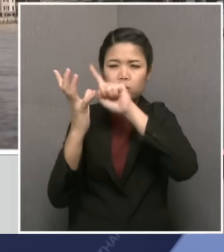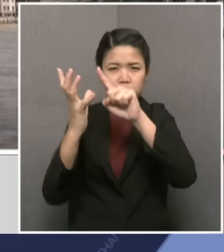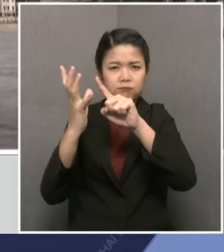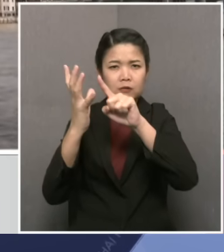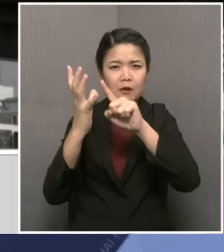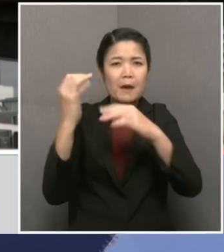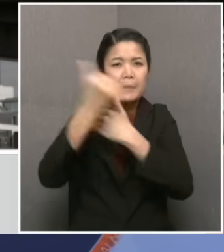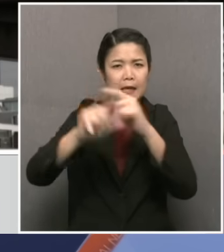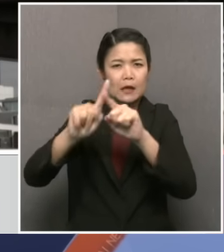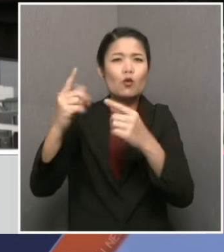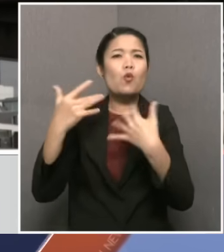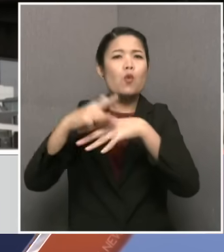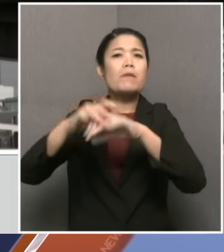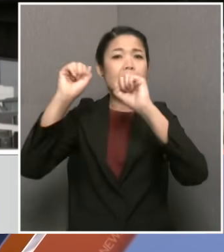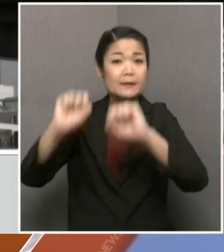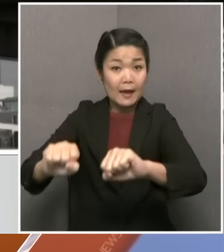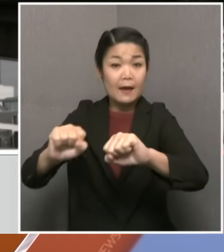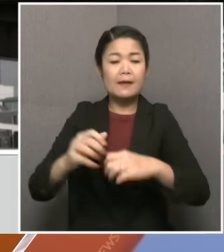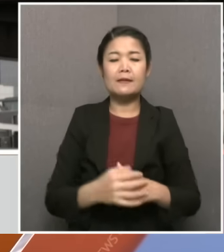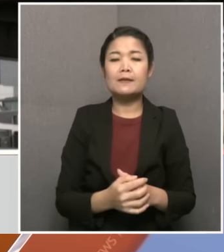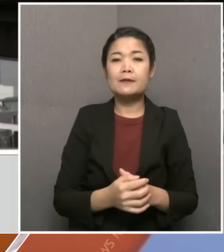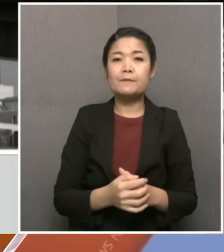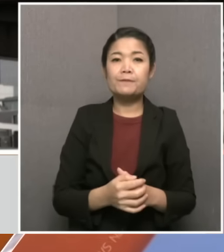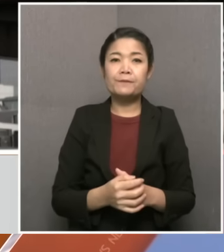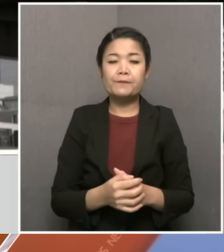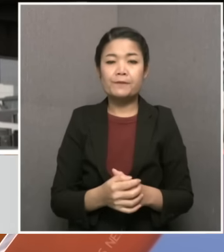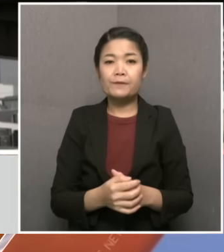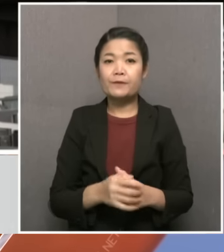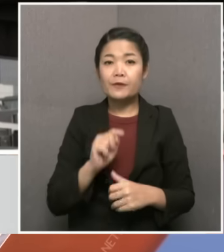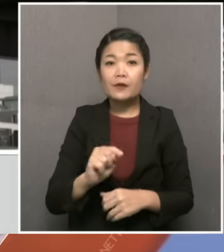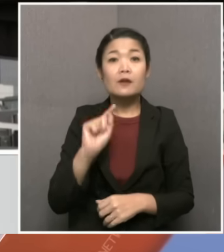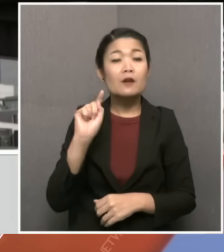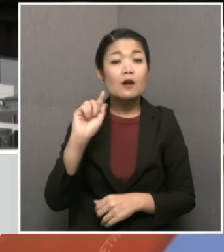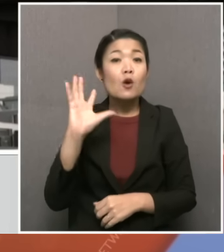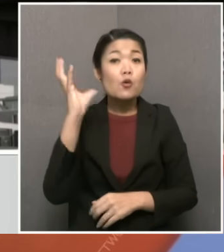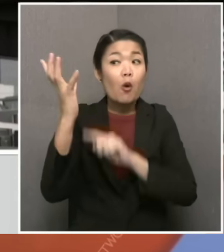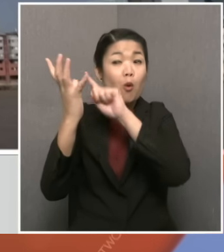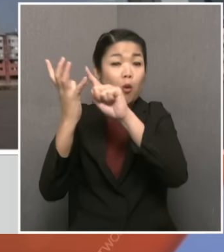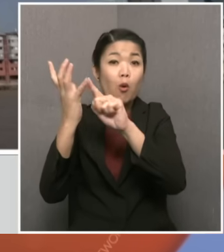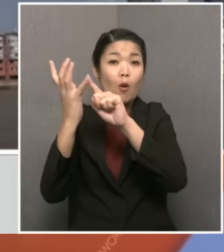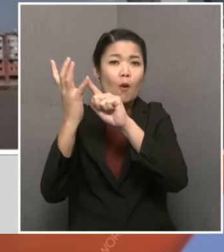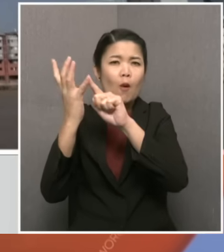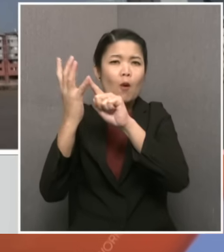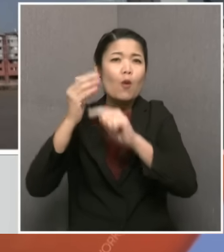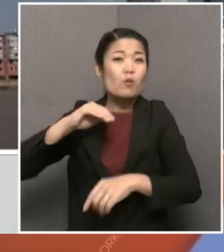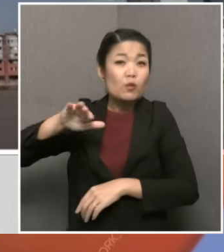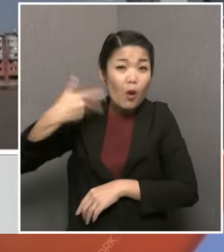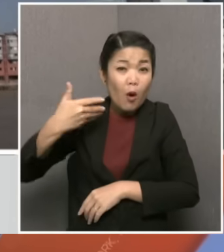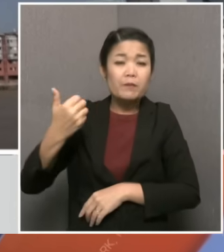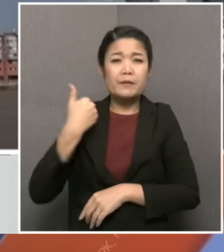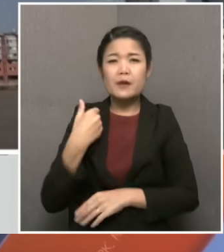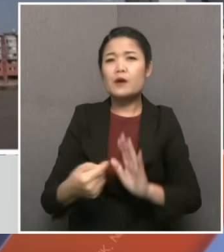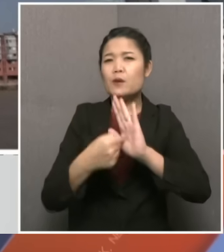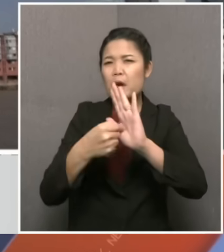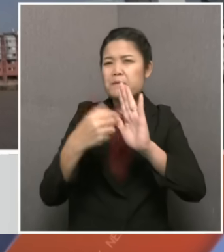จนะครับเพราะฉะนั้นในกรณีครั้งนี้เนี่ยเรื่องเกี่ยวกับ climate change ก็มี2ธีมหลักๆนะครับอันแรกนะครับอย่างที่คุณว